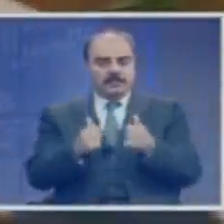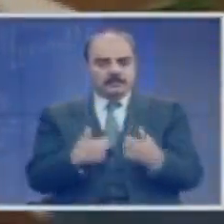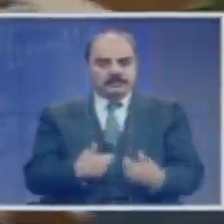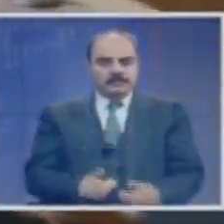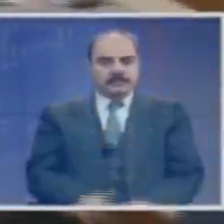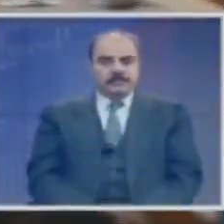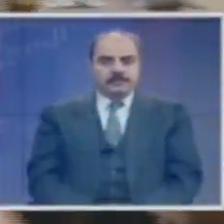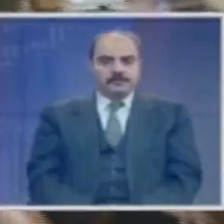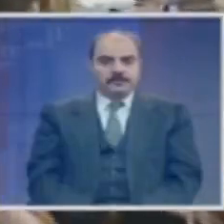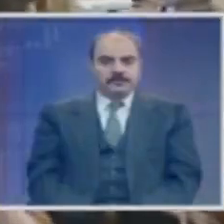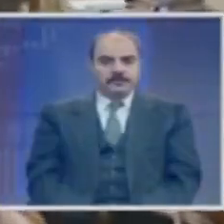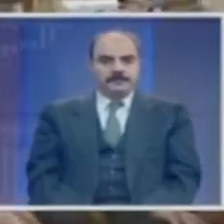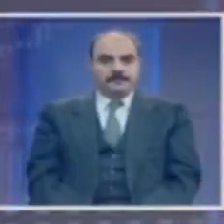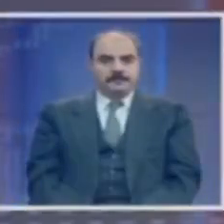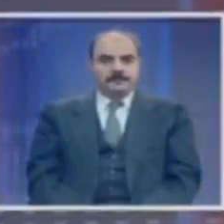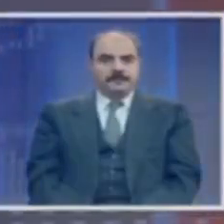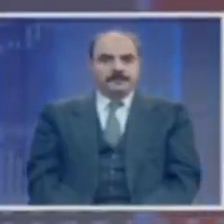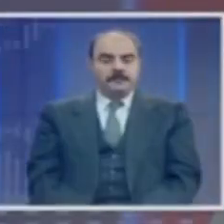النووية.